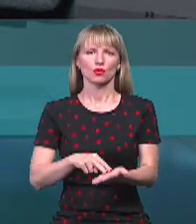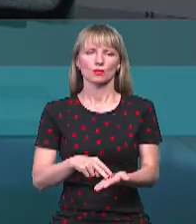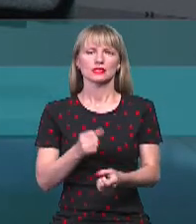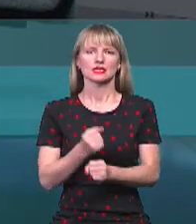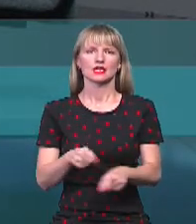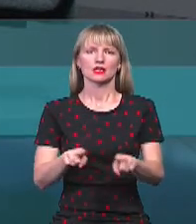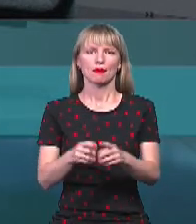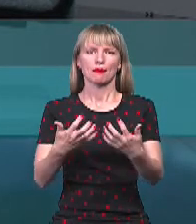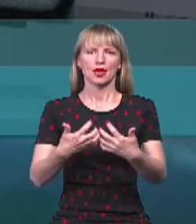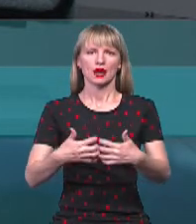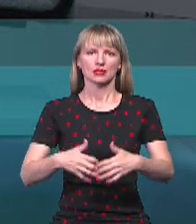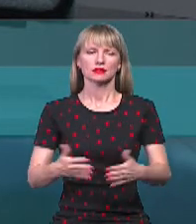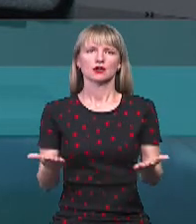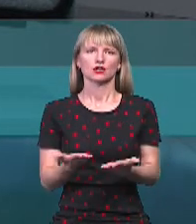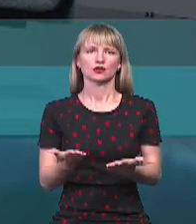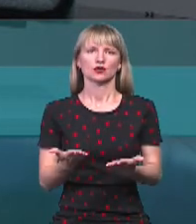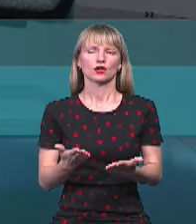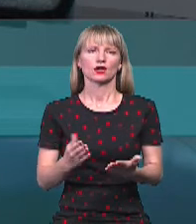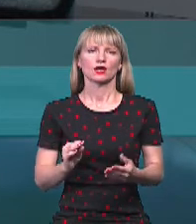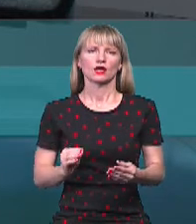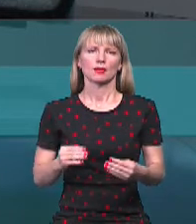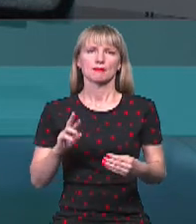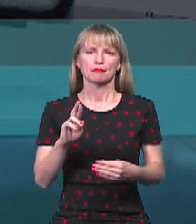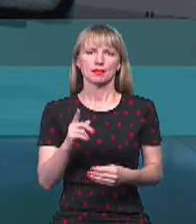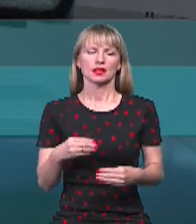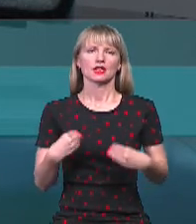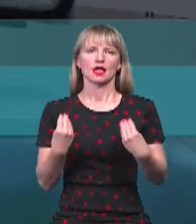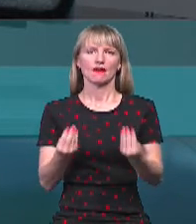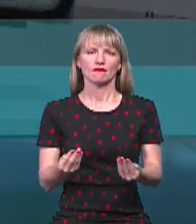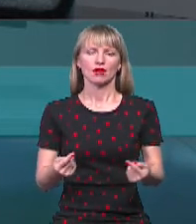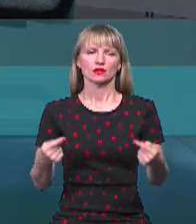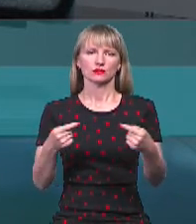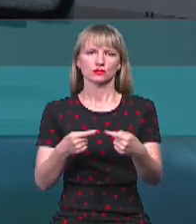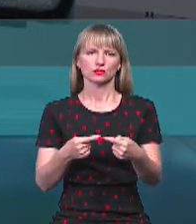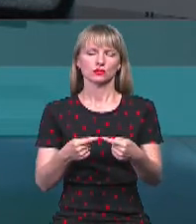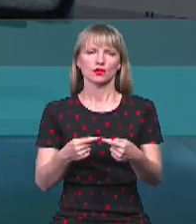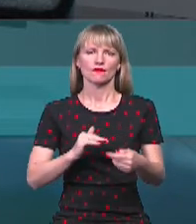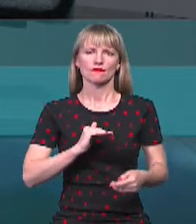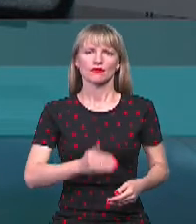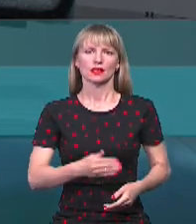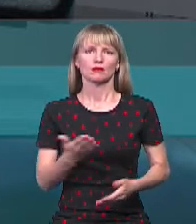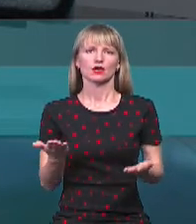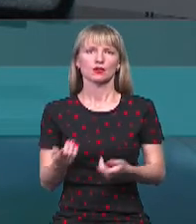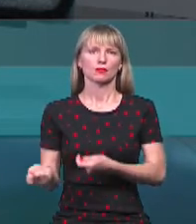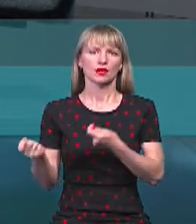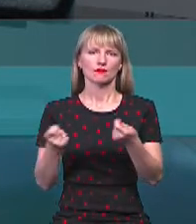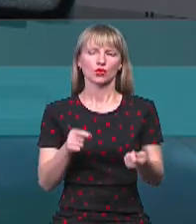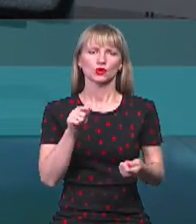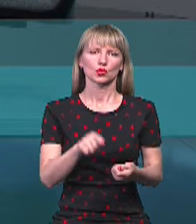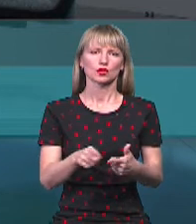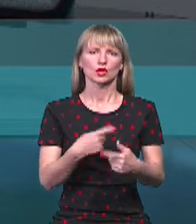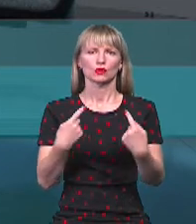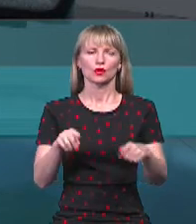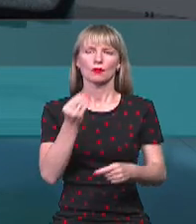такой механизм, который все же давал бы непосредственно поставщику возможность поставить тот или